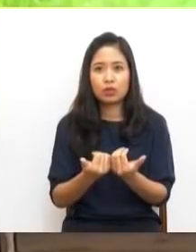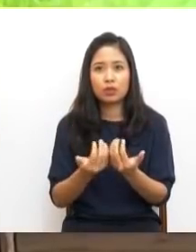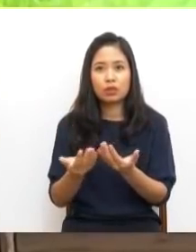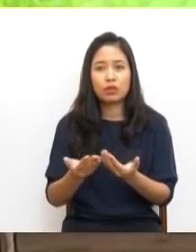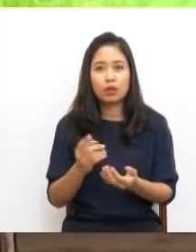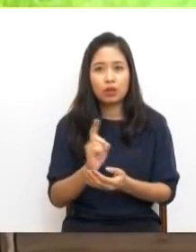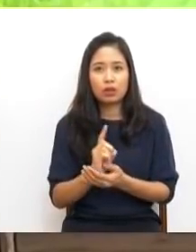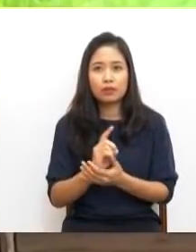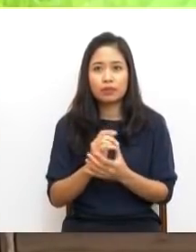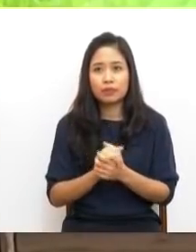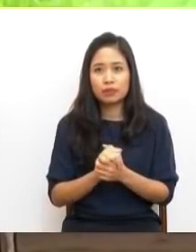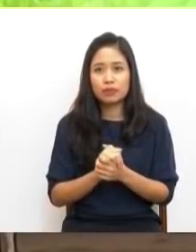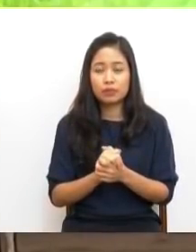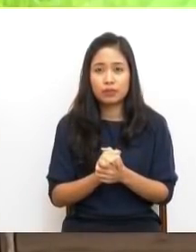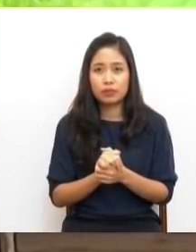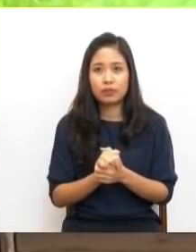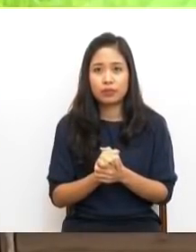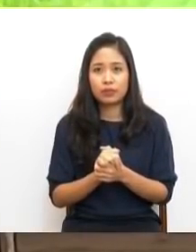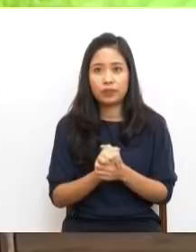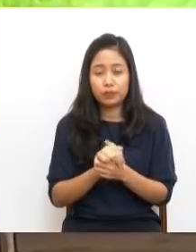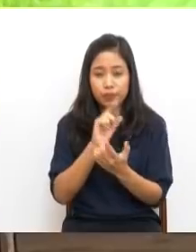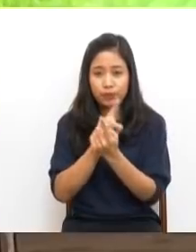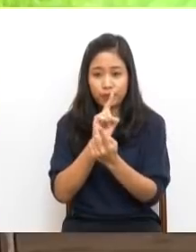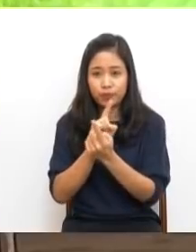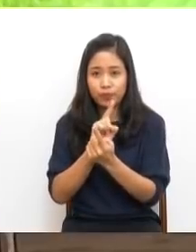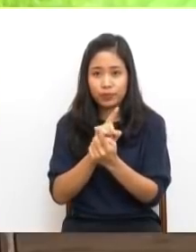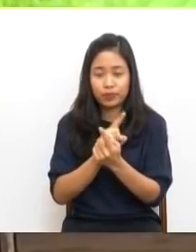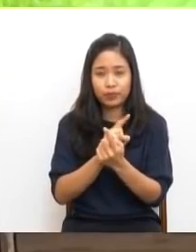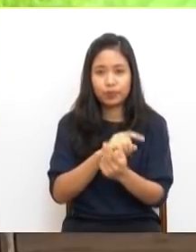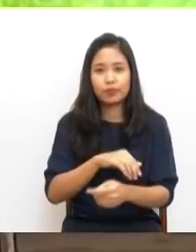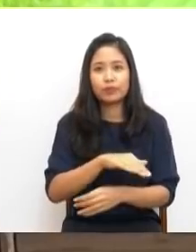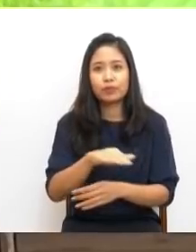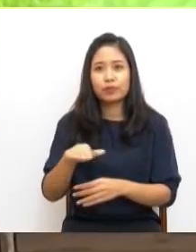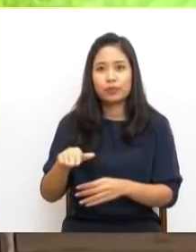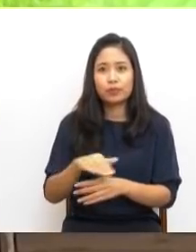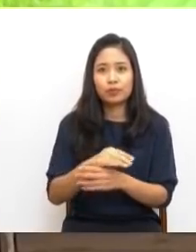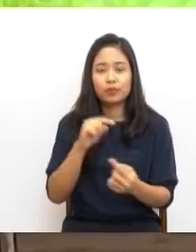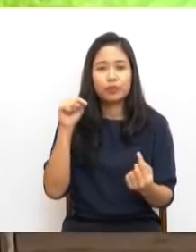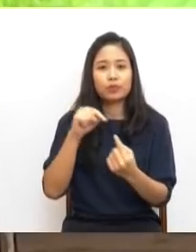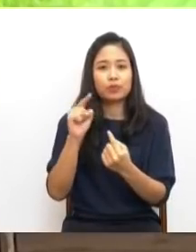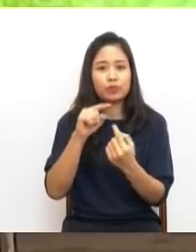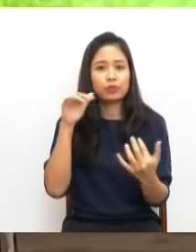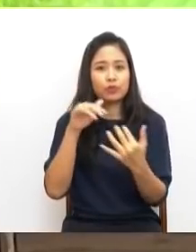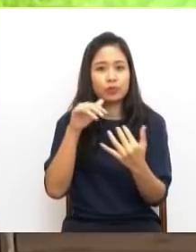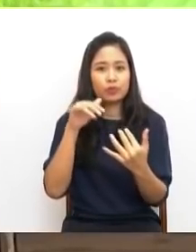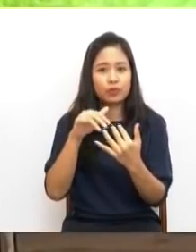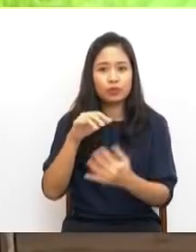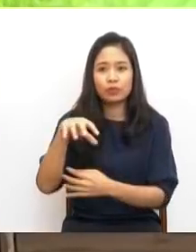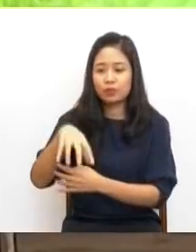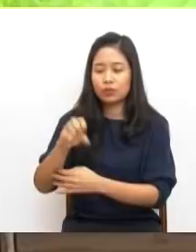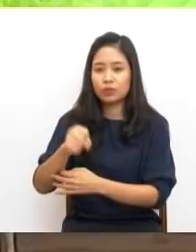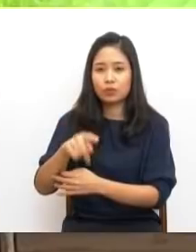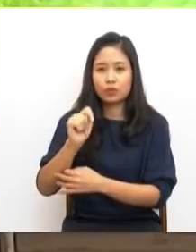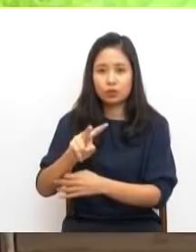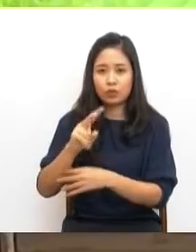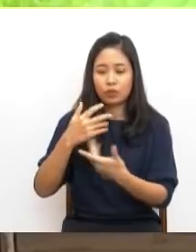ะใช้การพบปะกันทุกวันพุธเป็นการสื่อสารระหว่างสปท.กับพี่น้องเพื่อนครู